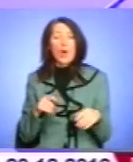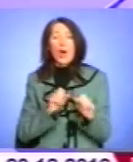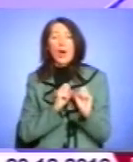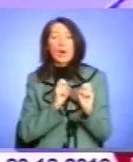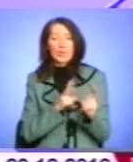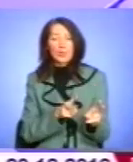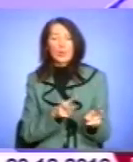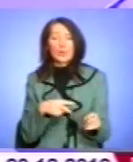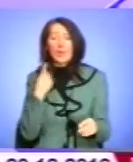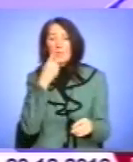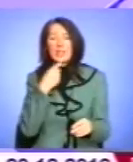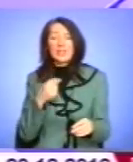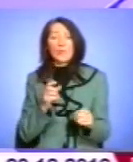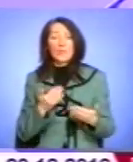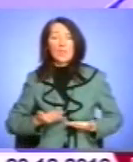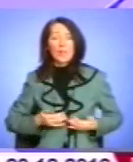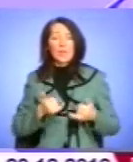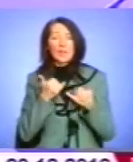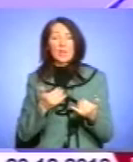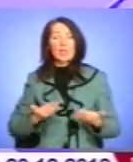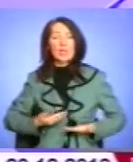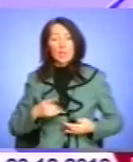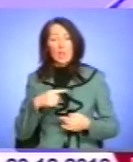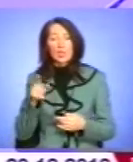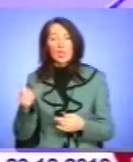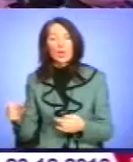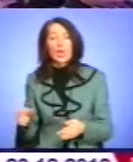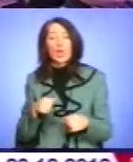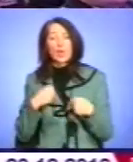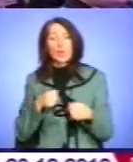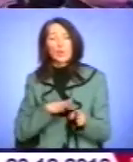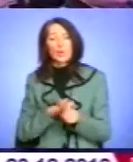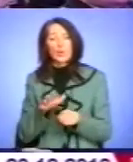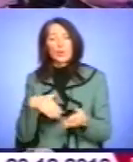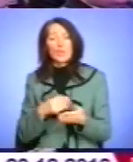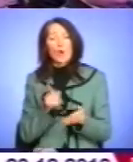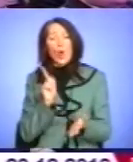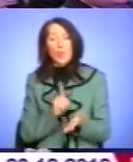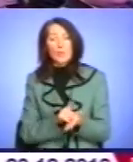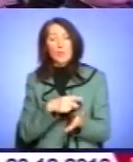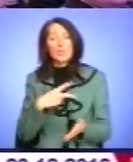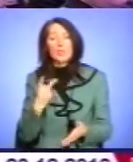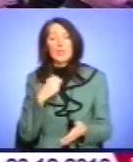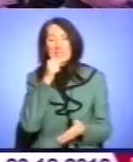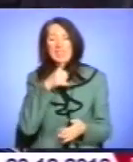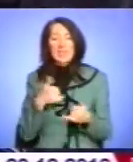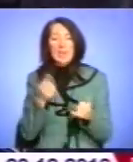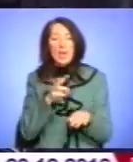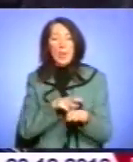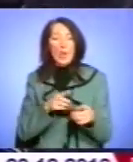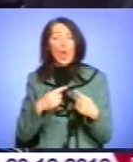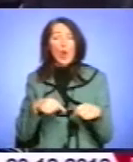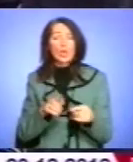життям заради життя інших. Сумлінно виконують свій громадський обов'язок. 2012 рік для правоохоронних органів